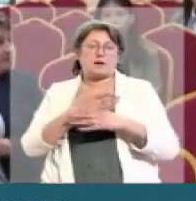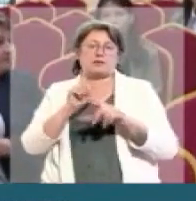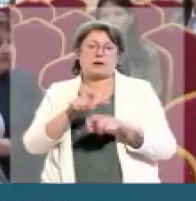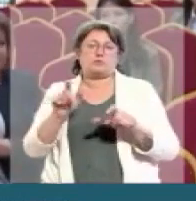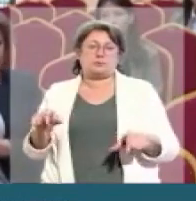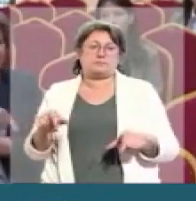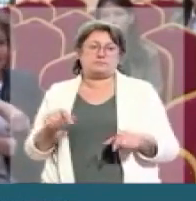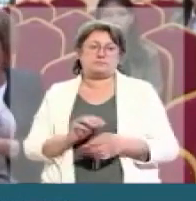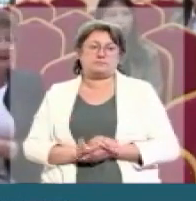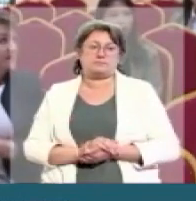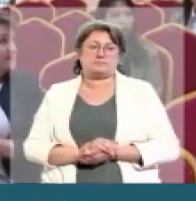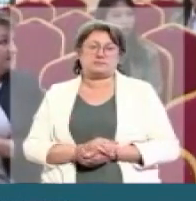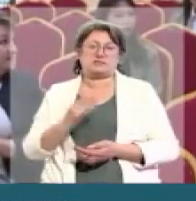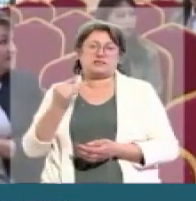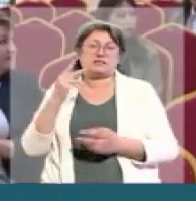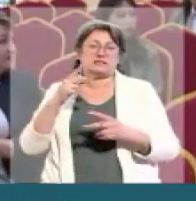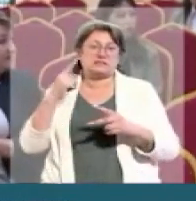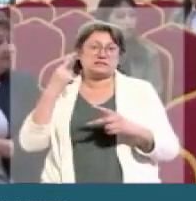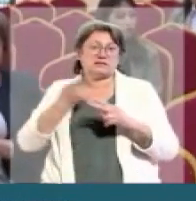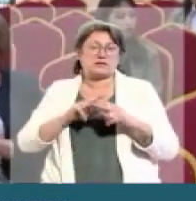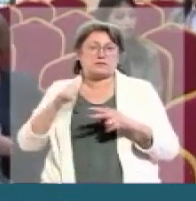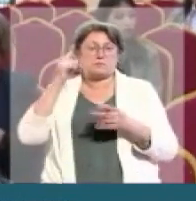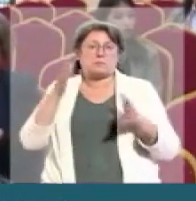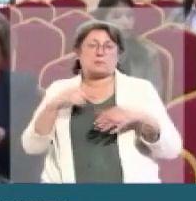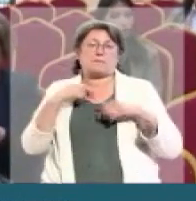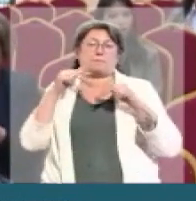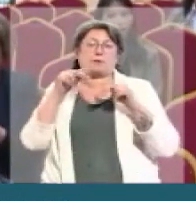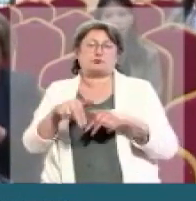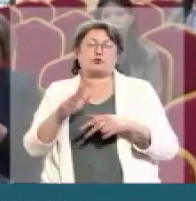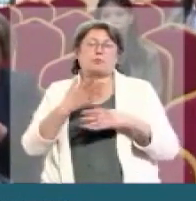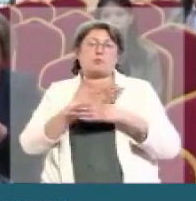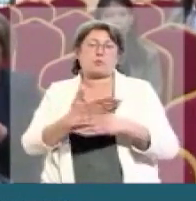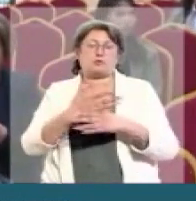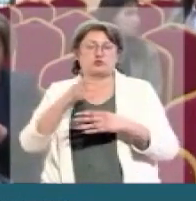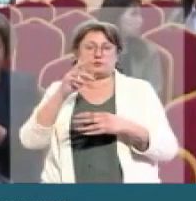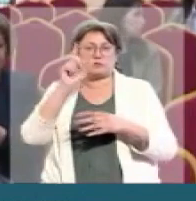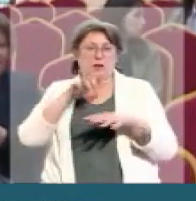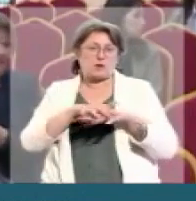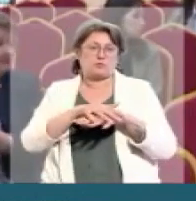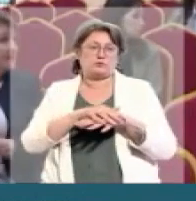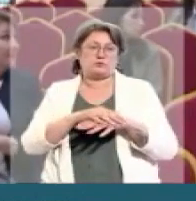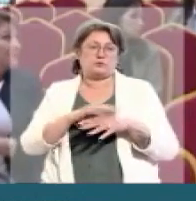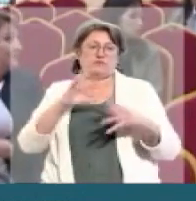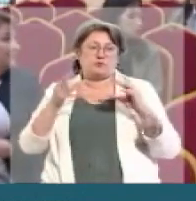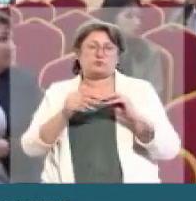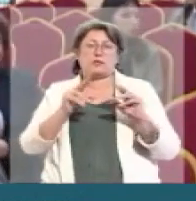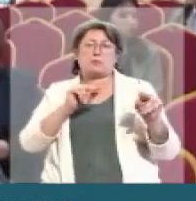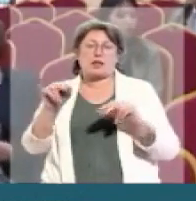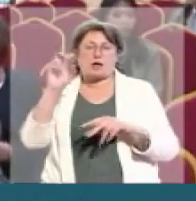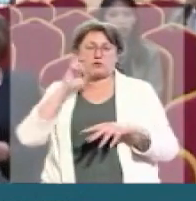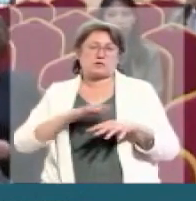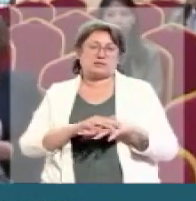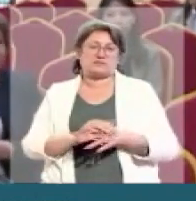людям. И с того момента, наверное, и пошло у меня помощь народу, как-то это служение государству идет в общем во благо